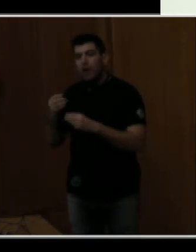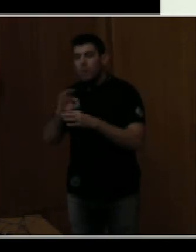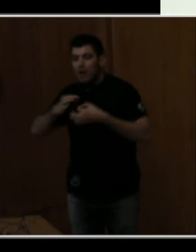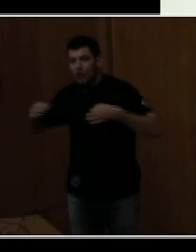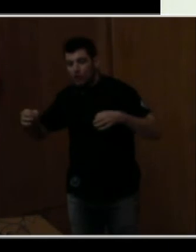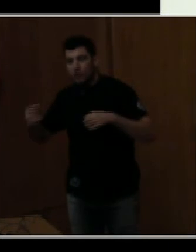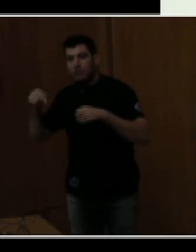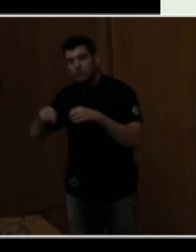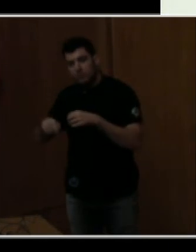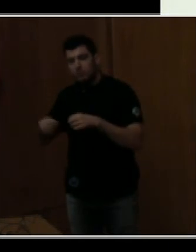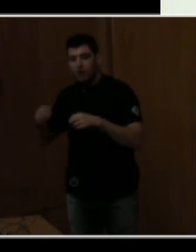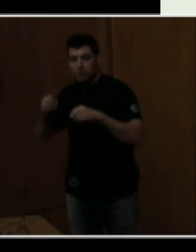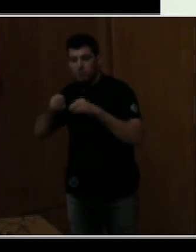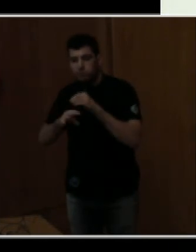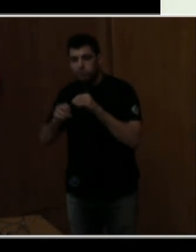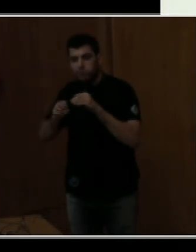τρόπο. Αυτό